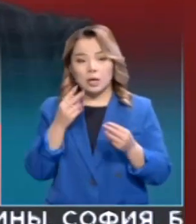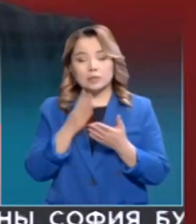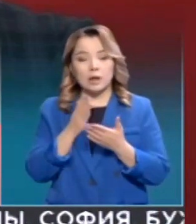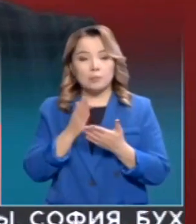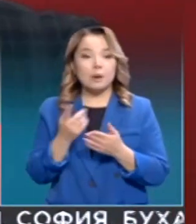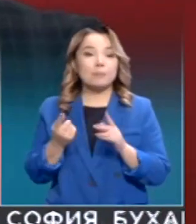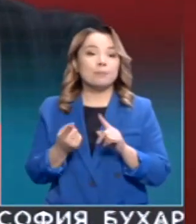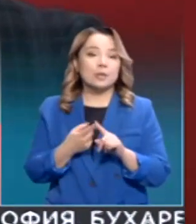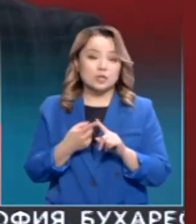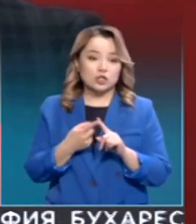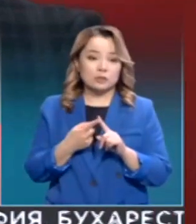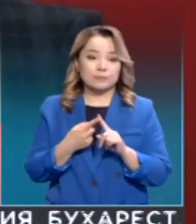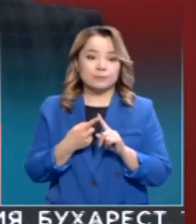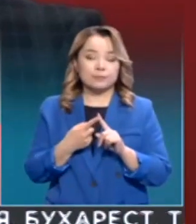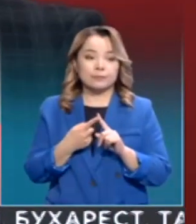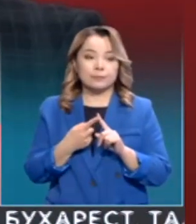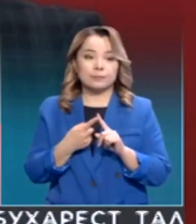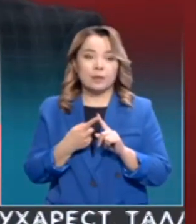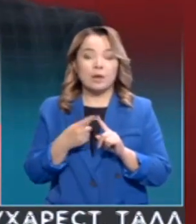Біріншіден,